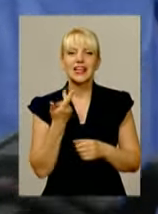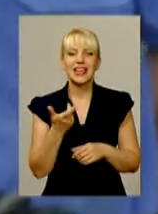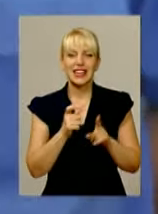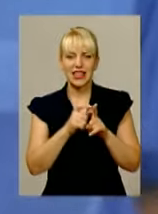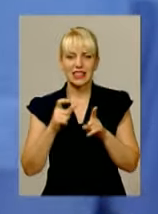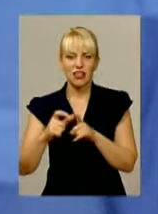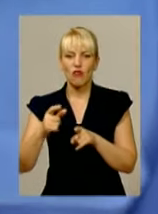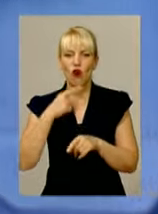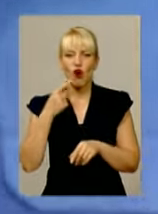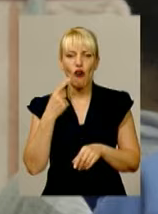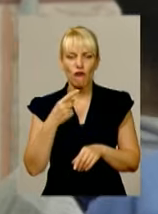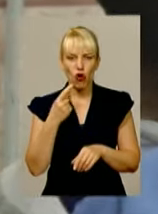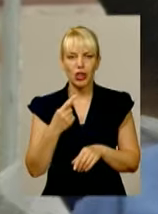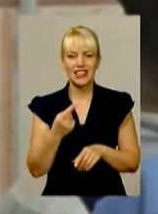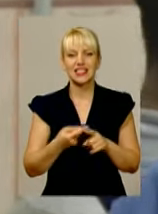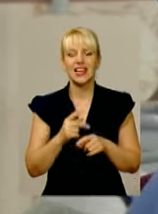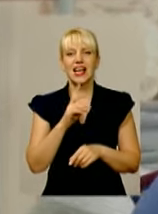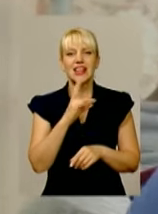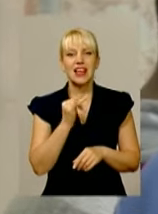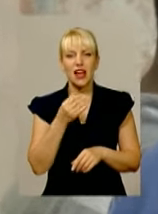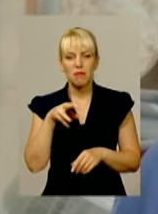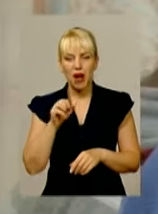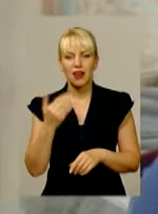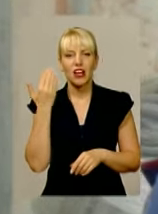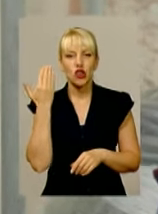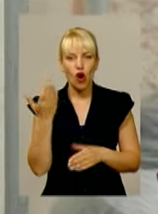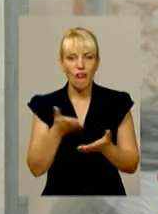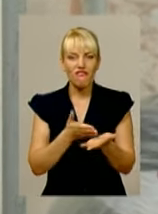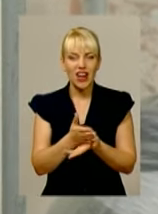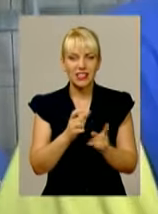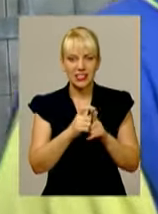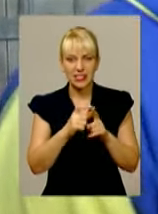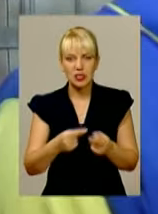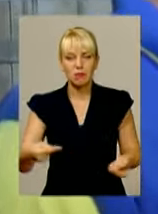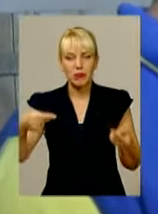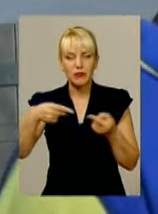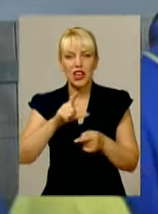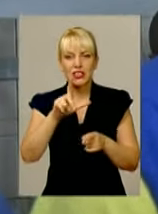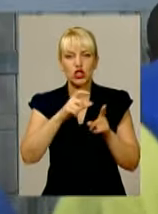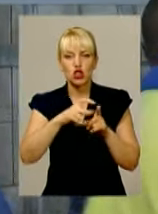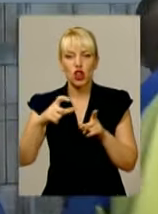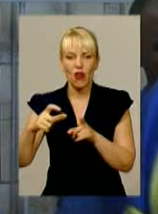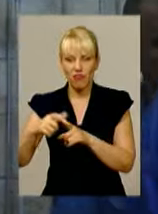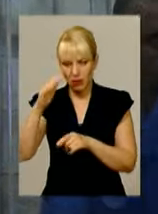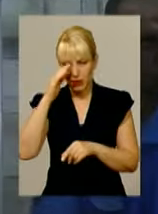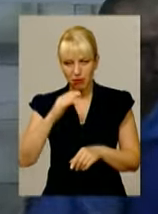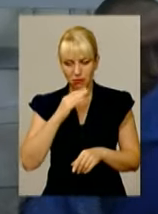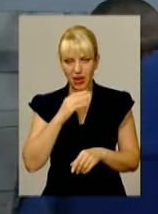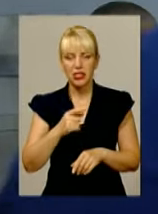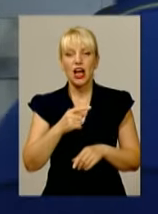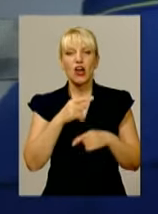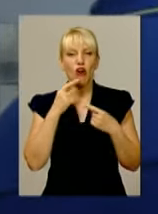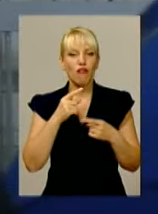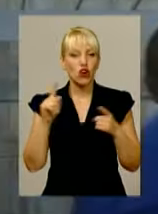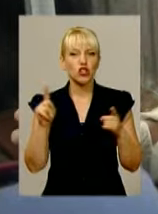Євген Неймак. Його версія подій співпадає зі словами батька. За кермом Тойоти був не він. Та переконує, за кордон тікати